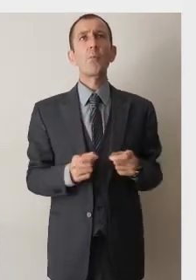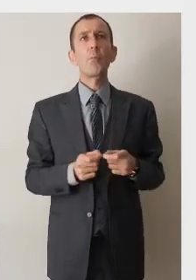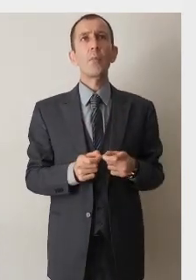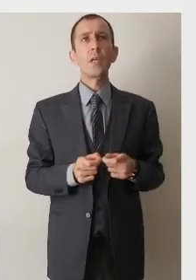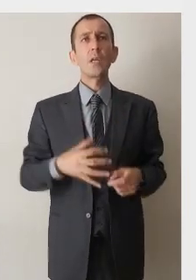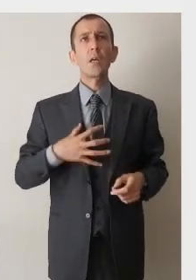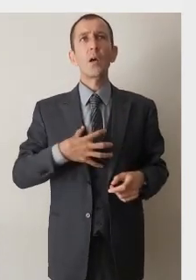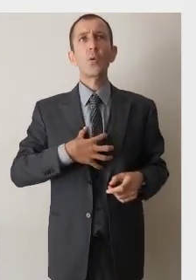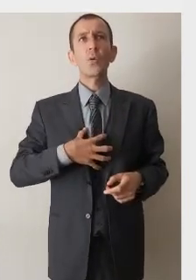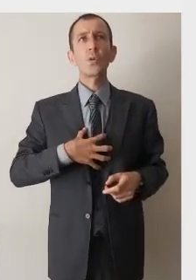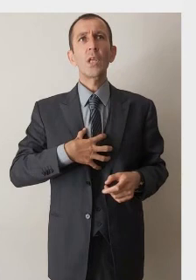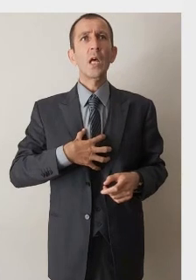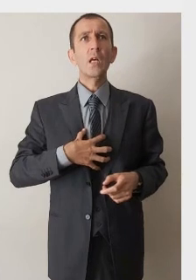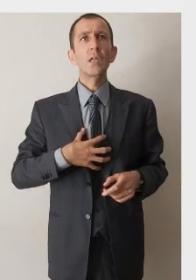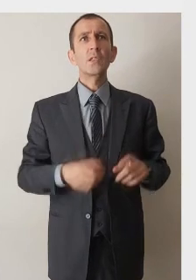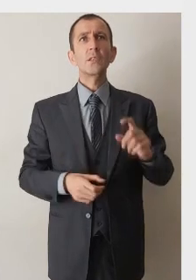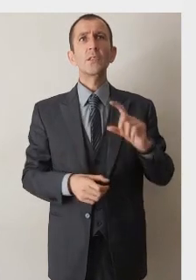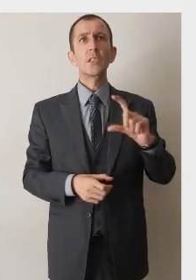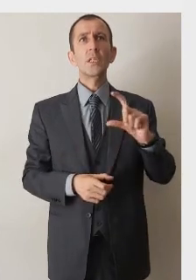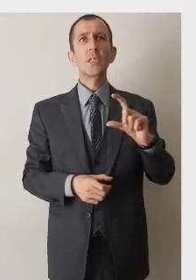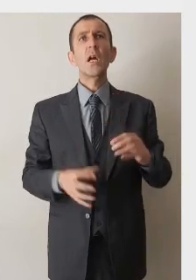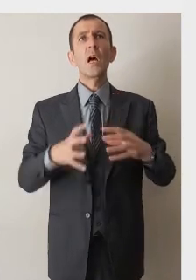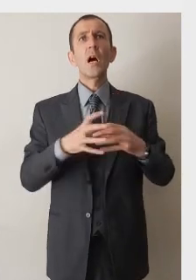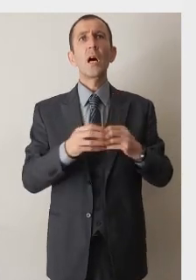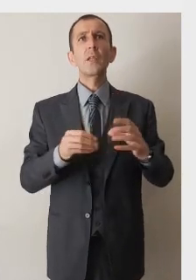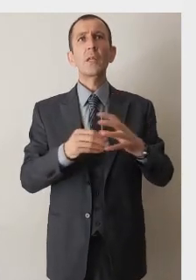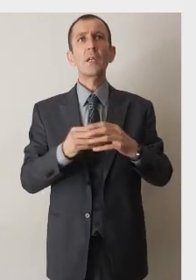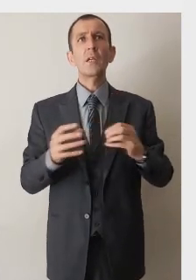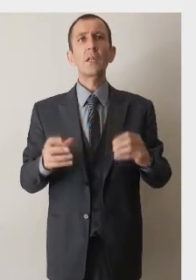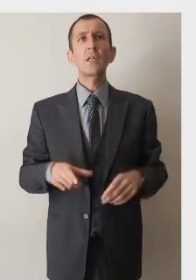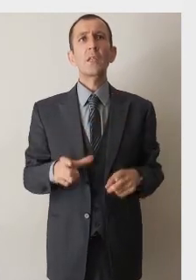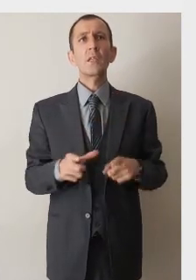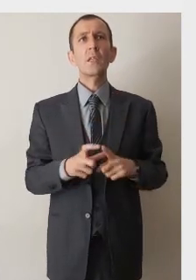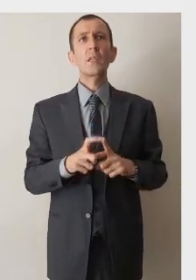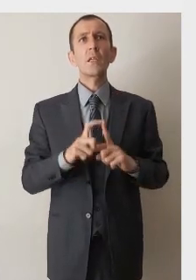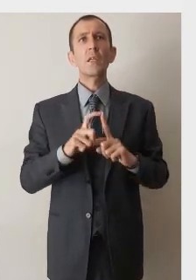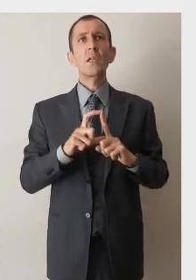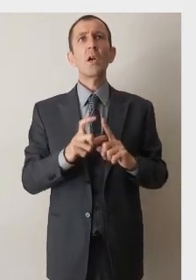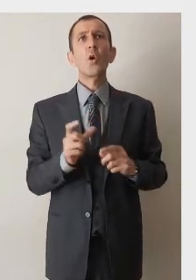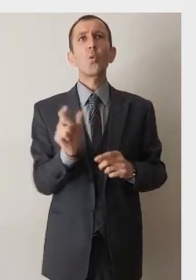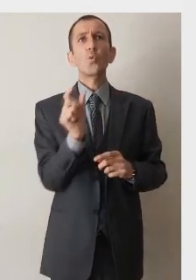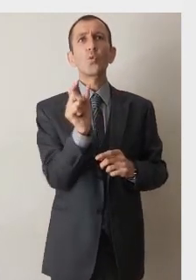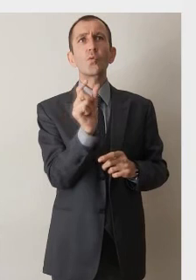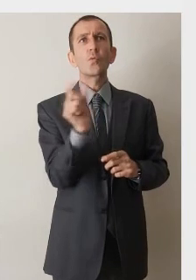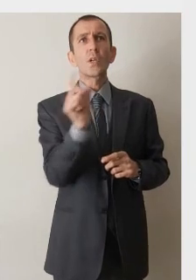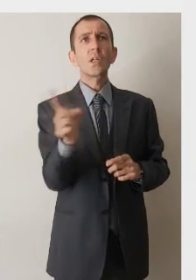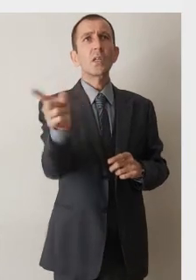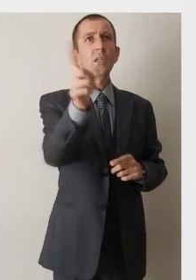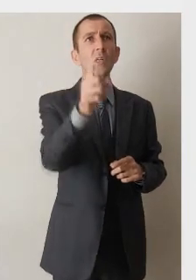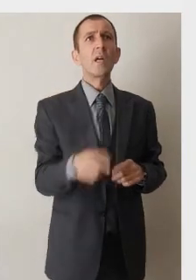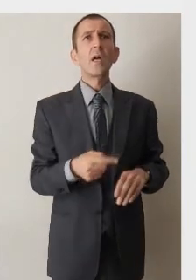illerimiz genelde düz alanlar oluşturduğu için buralarda makine kullanımı daha kolaydır. Fakat diğer taraftan